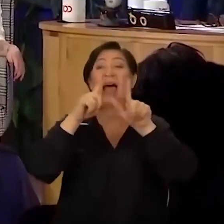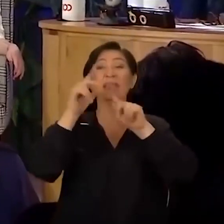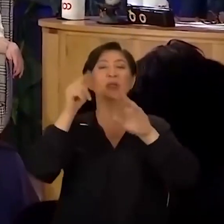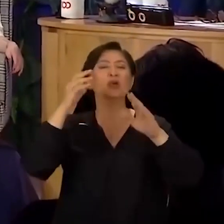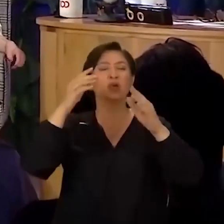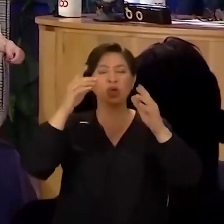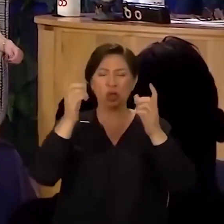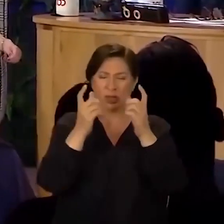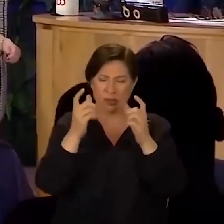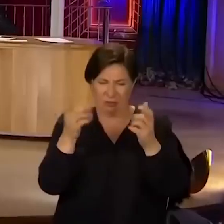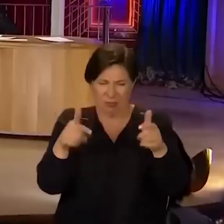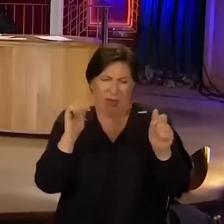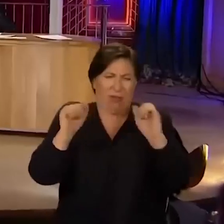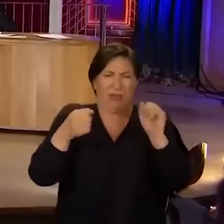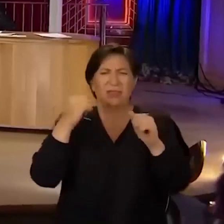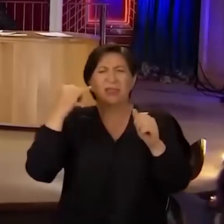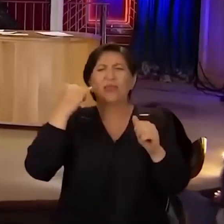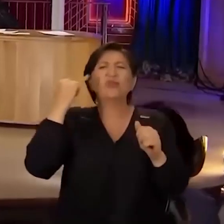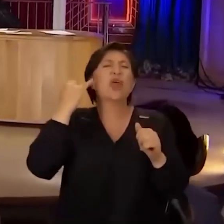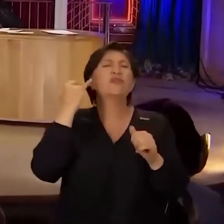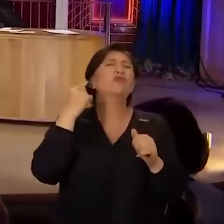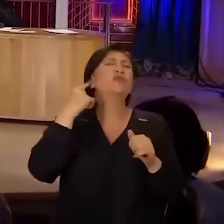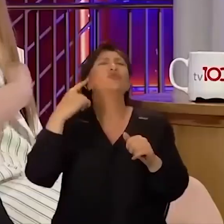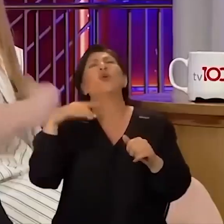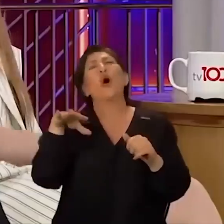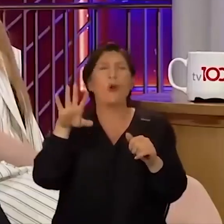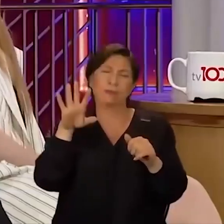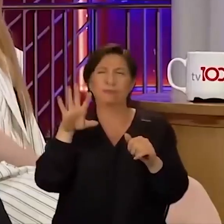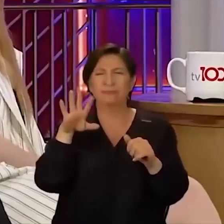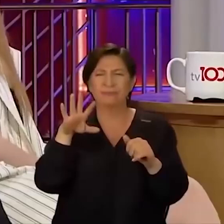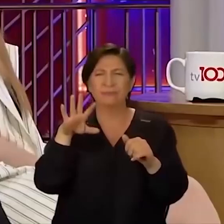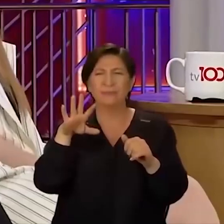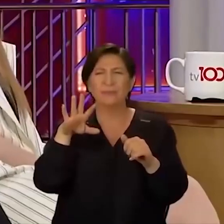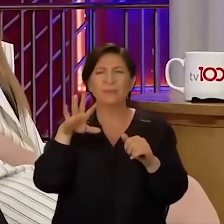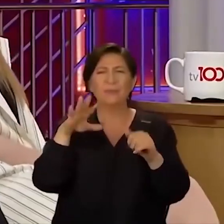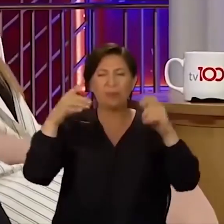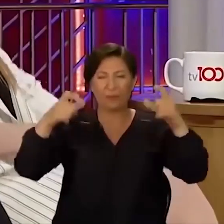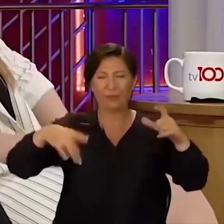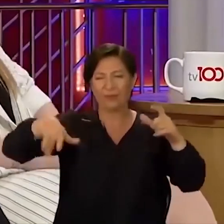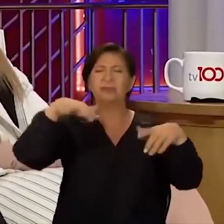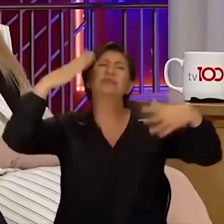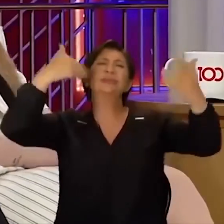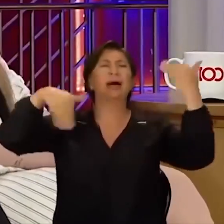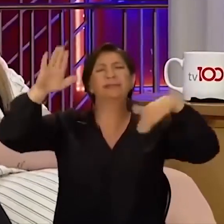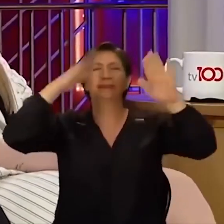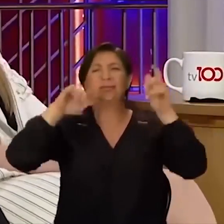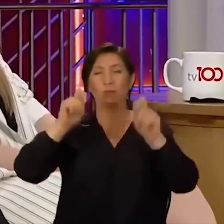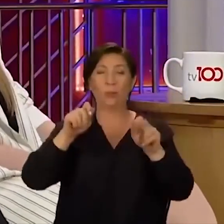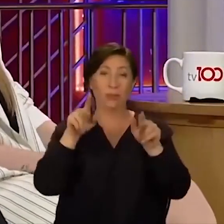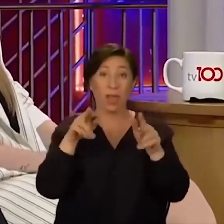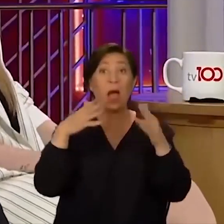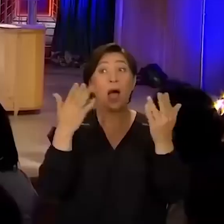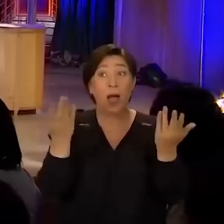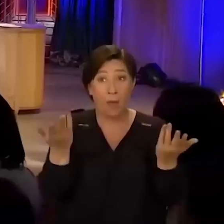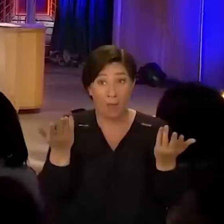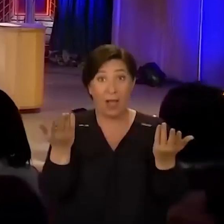ortasında oynuyorum telefonumu da duymuş sonra ne güzel dans ediyorum